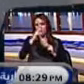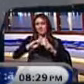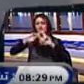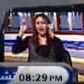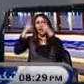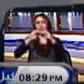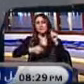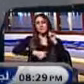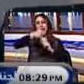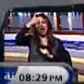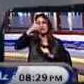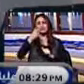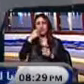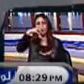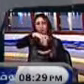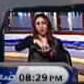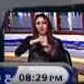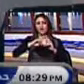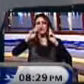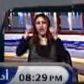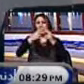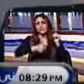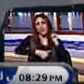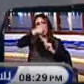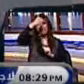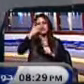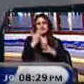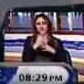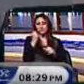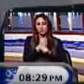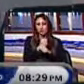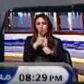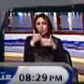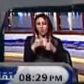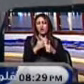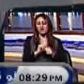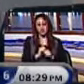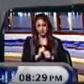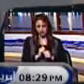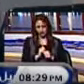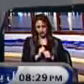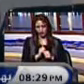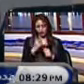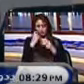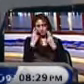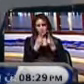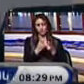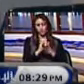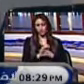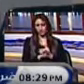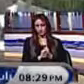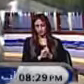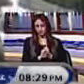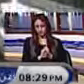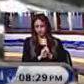العالم. أحسن قرية في العالم. عرفتوا ليه أنا عندي أمل؟ نشوف التقرير من كفر وهب نرجع تاني.